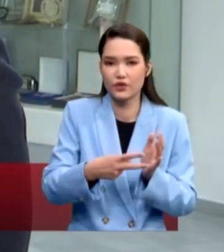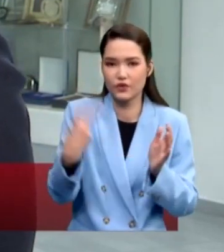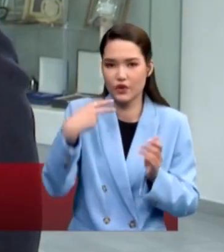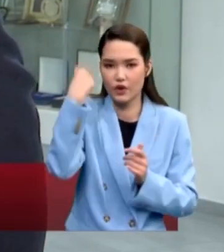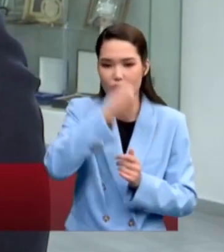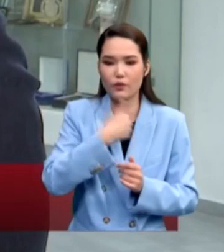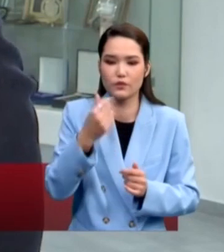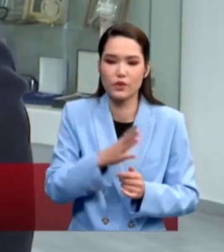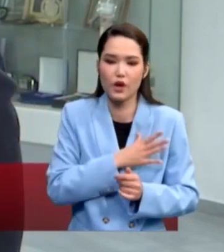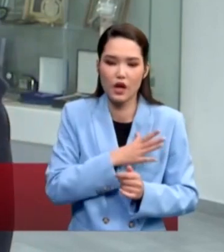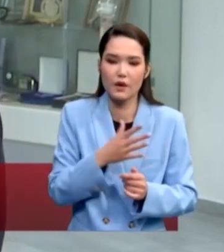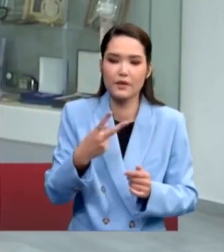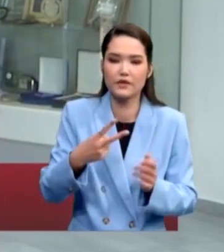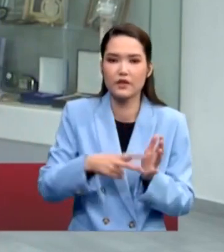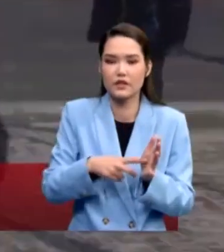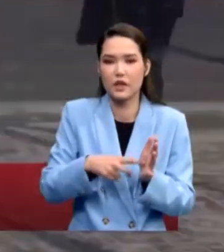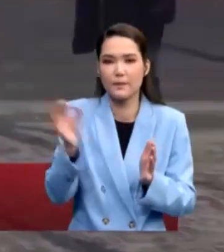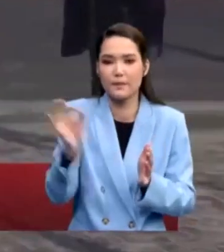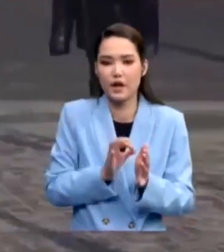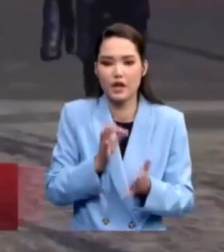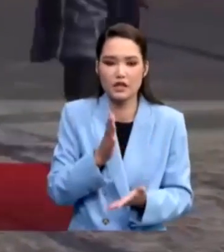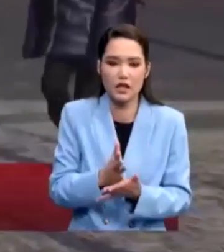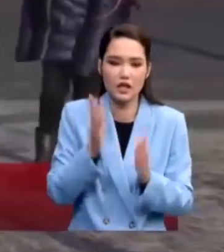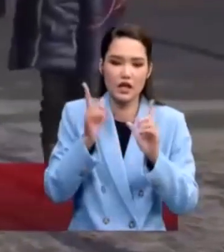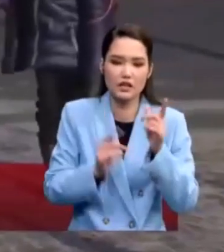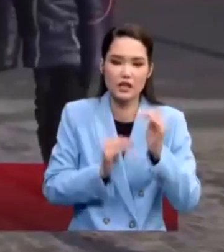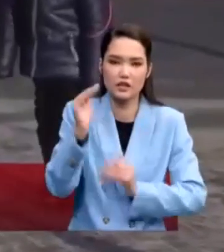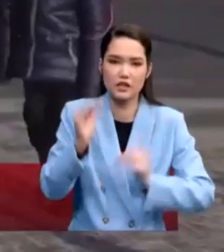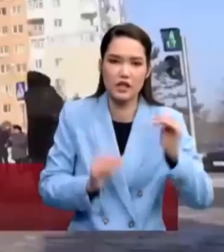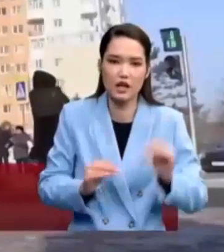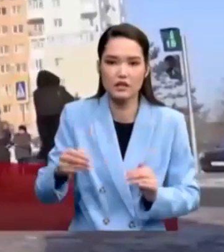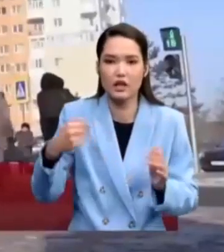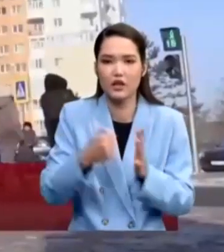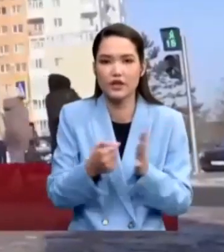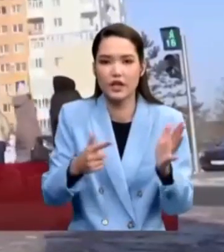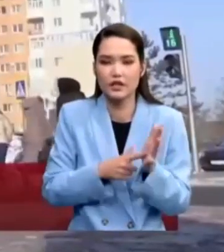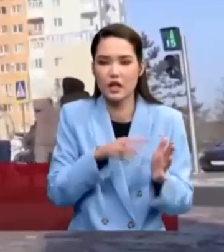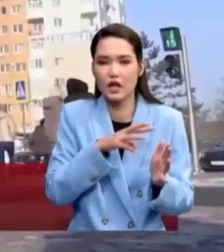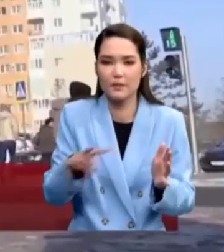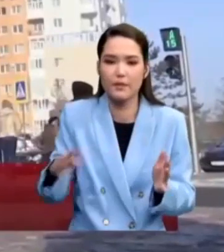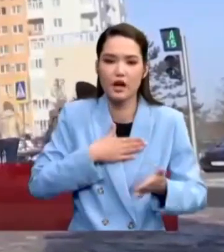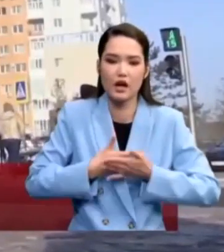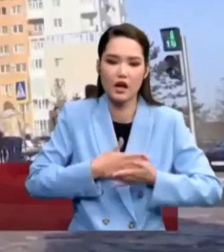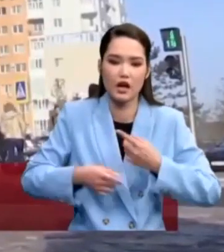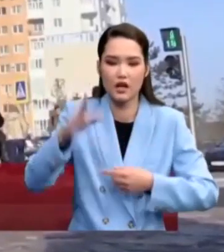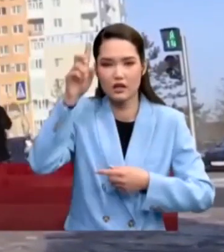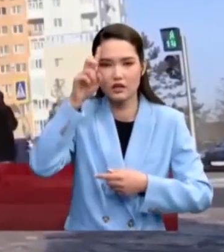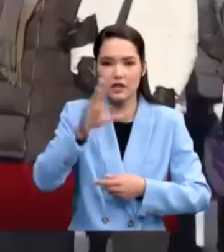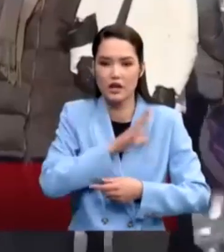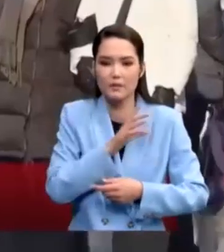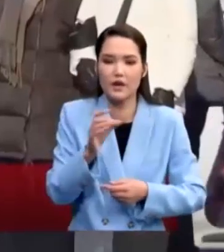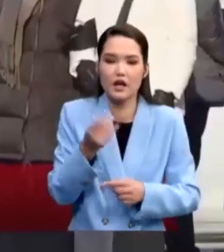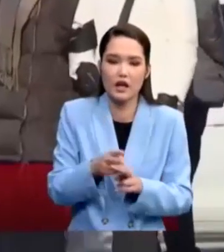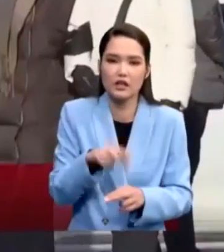поступлений наблюдается в размере 27%. Согласно статистике, более 7 миллионов экономически активного населения страны имеют кредиты